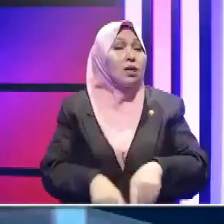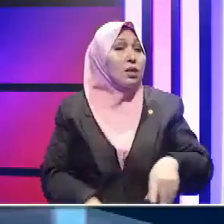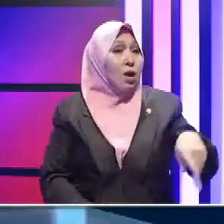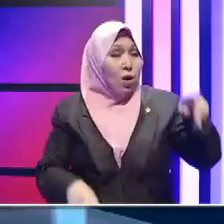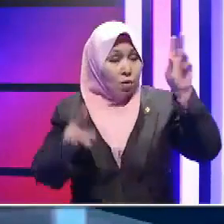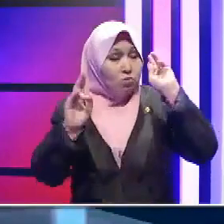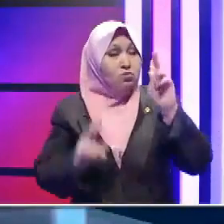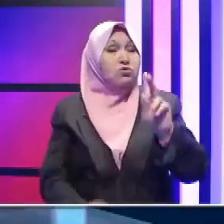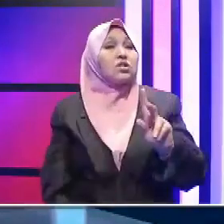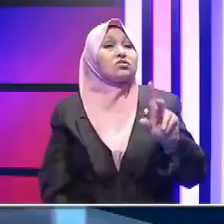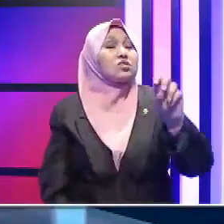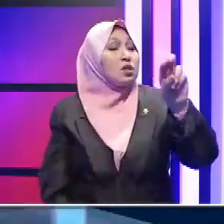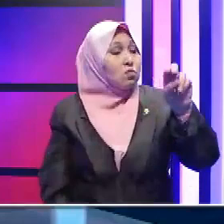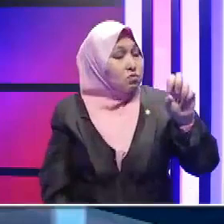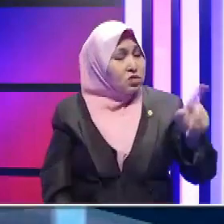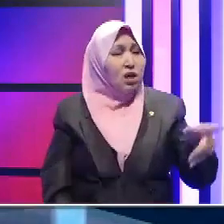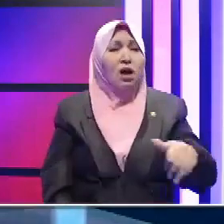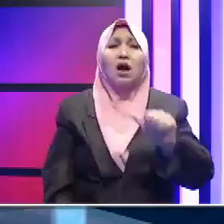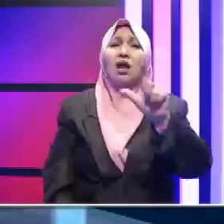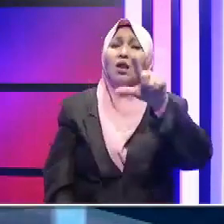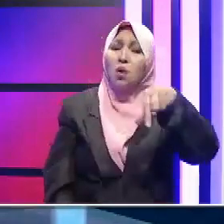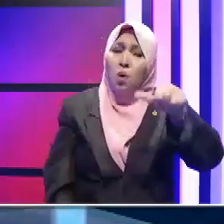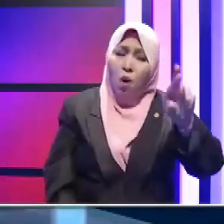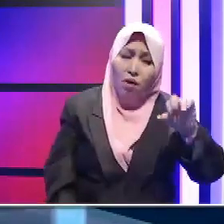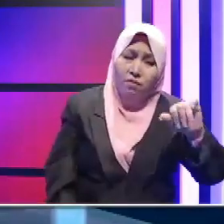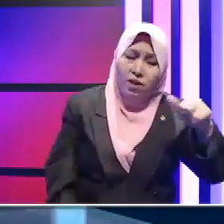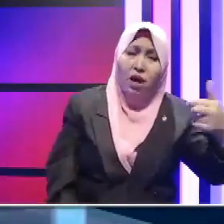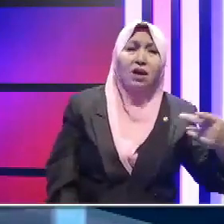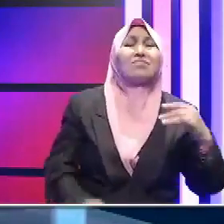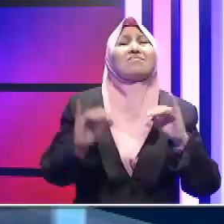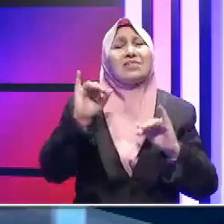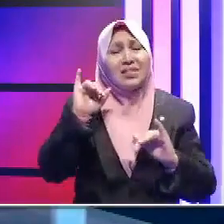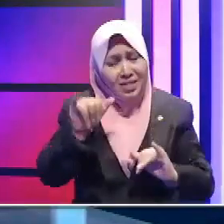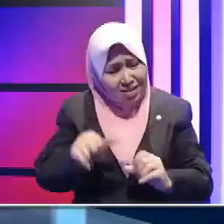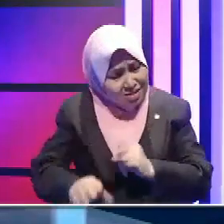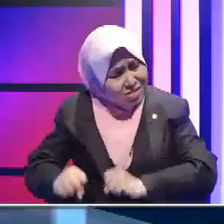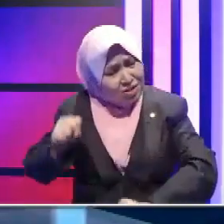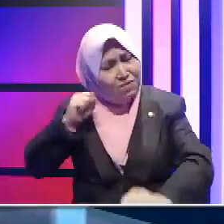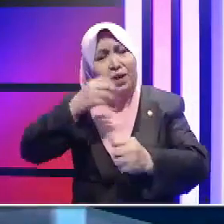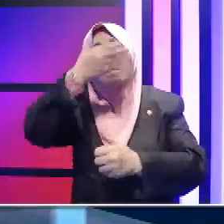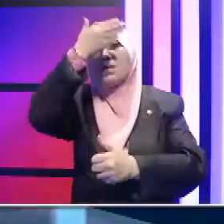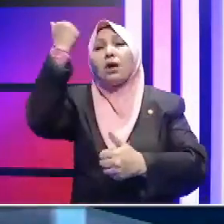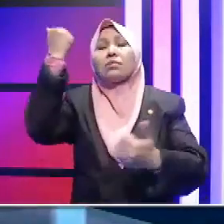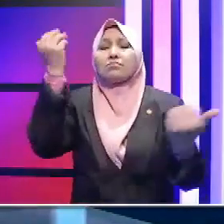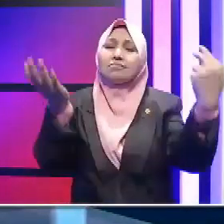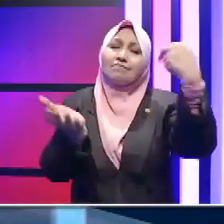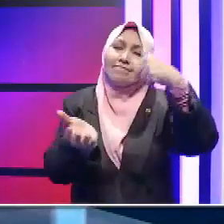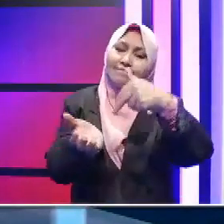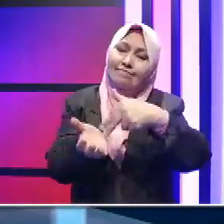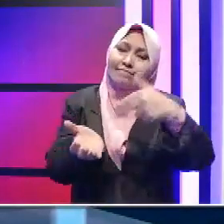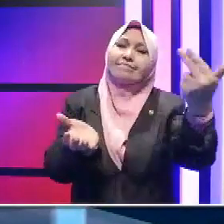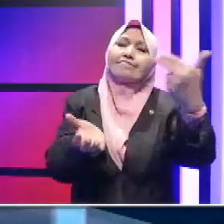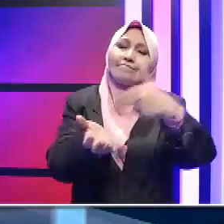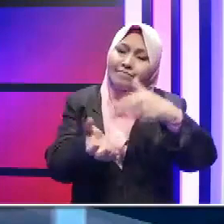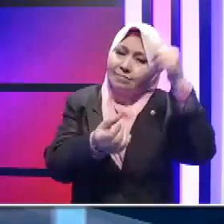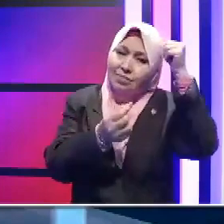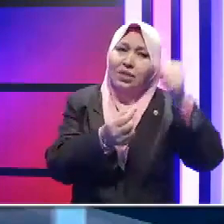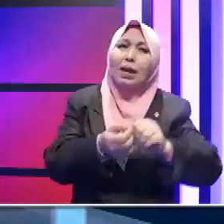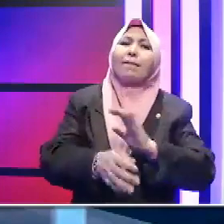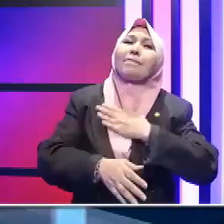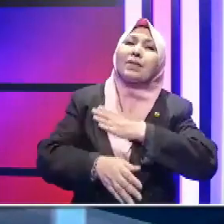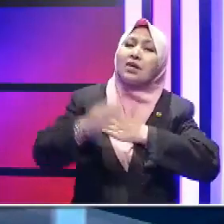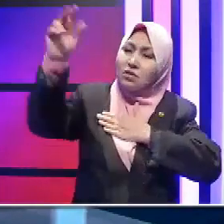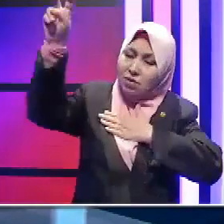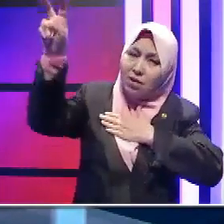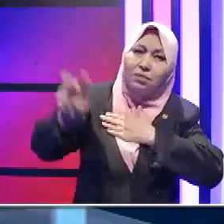sebutkan tadi al-qariah karena memang sifat pelupa diingatkan berkali-kali dan turun makan